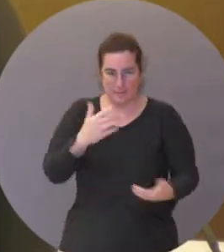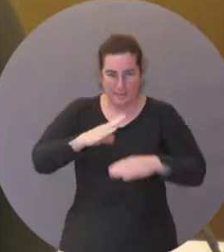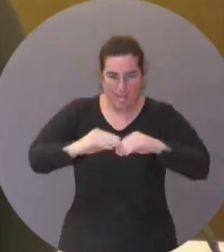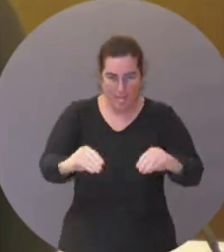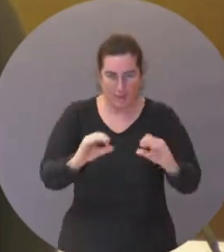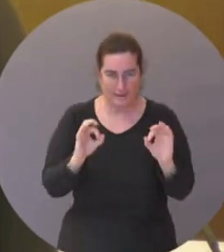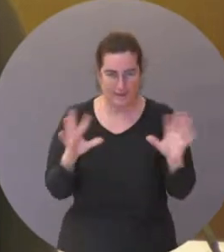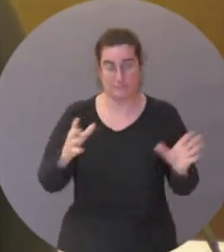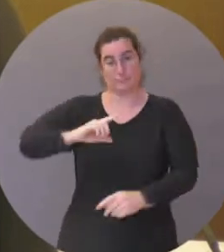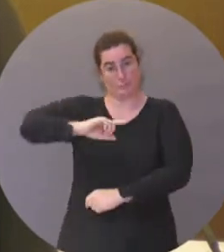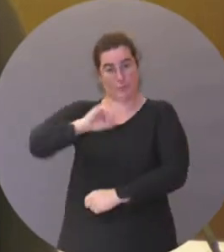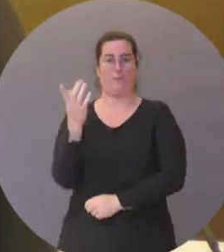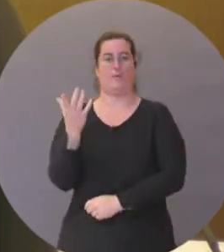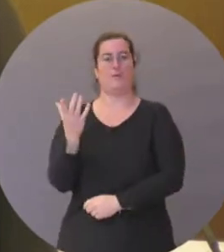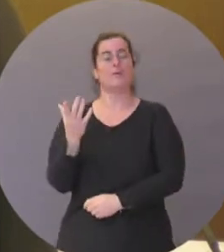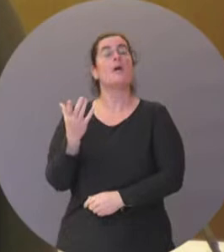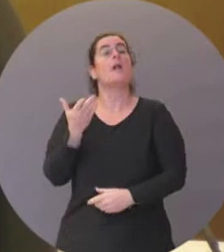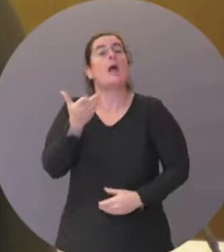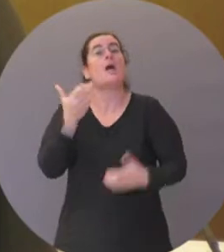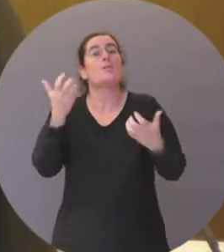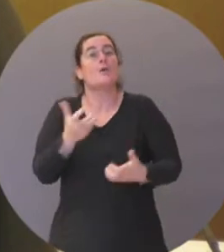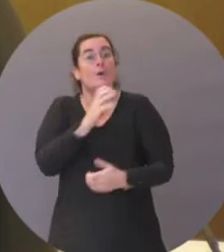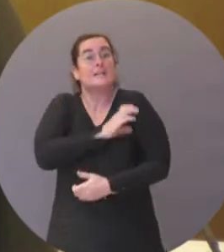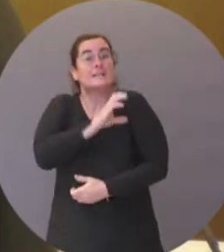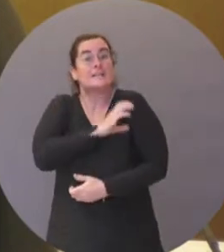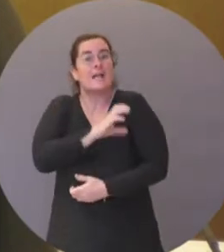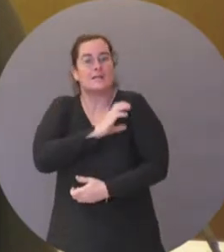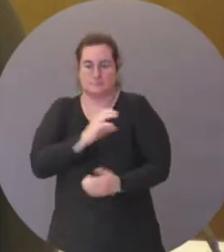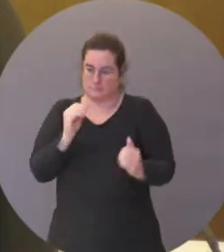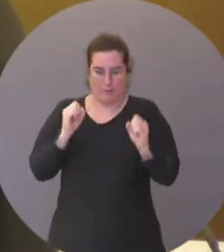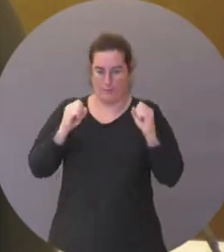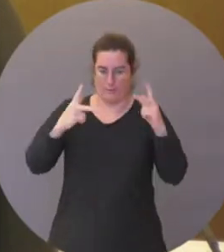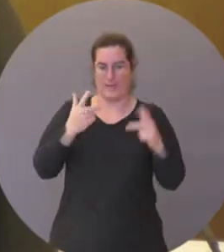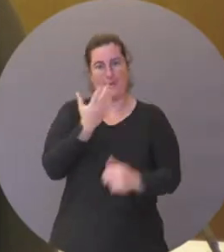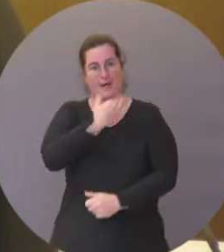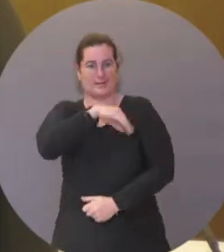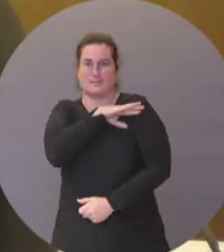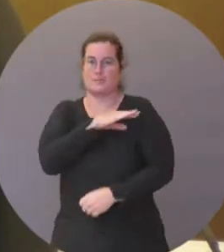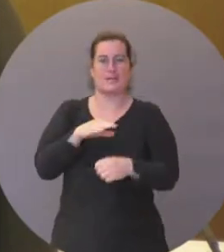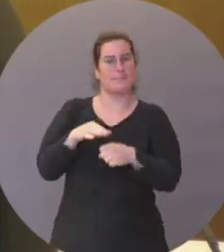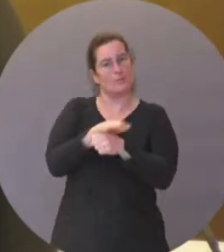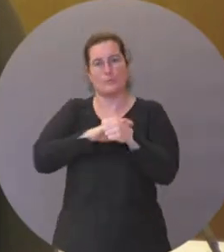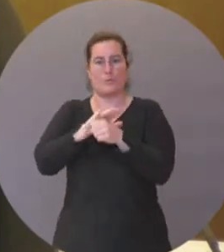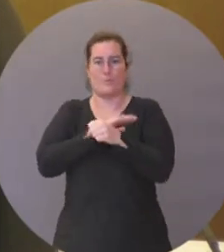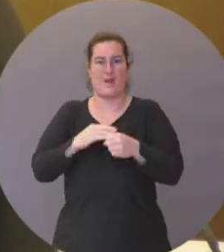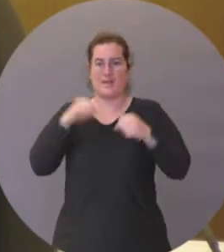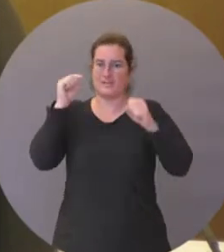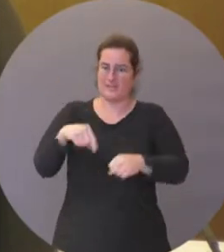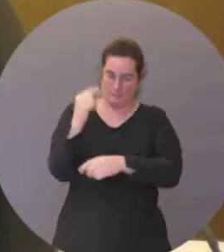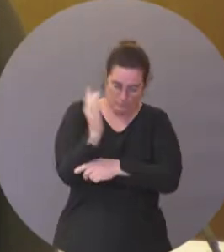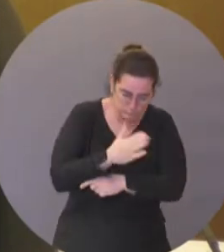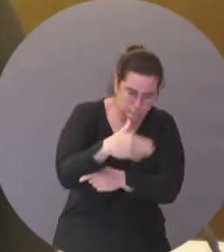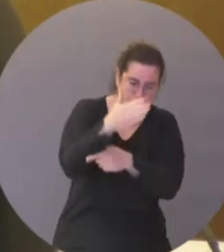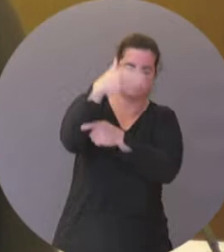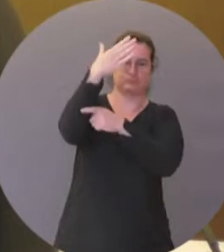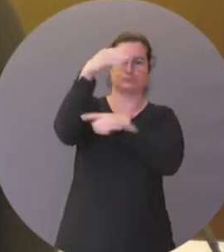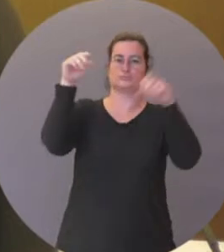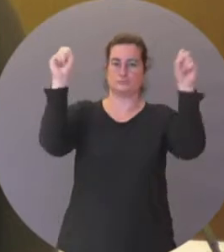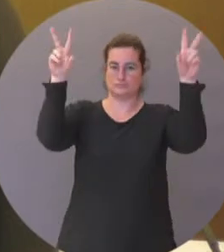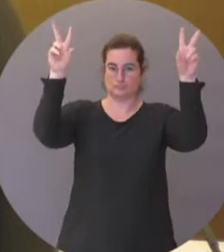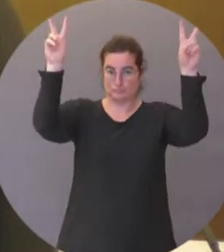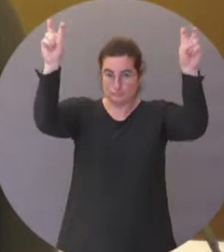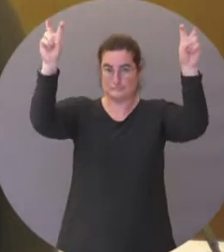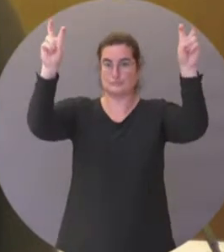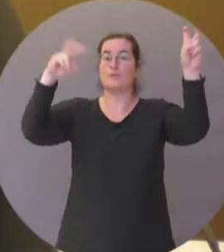où vous essayez des choses autant l'assumer et autant concrètement le dire haut et fort que ce